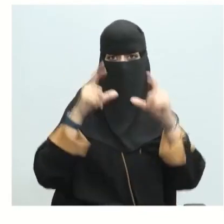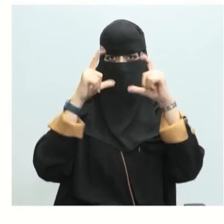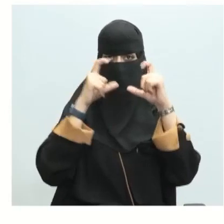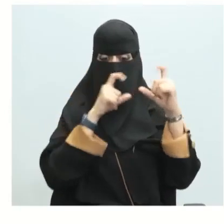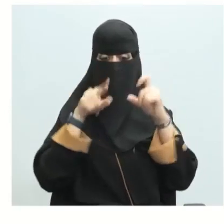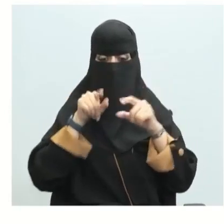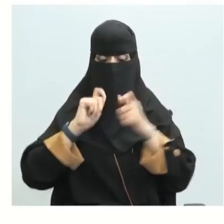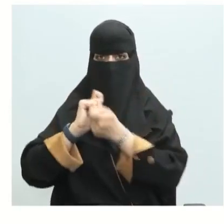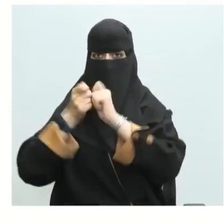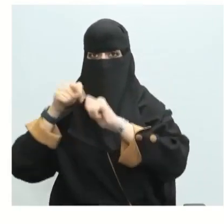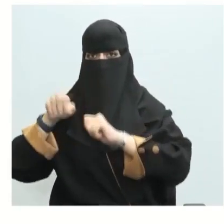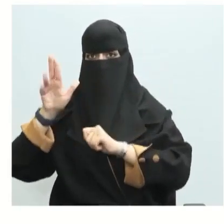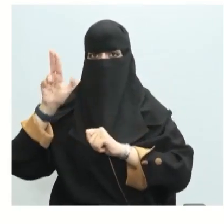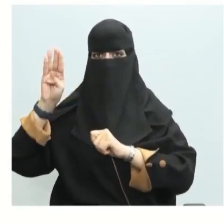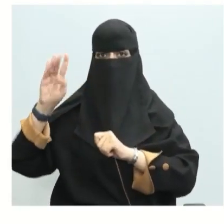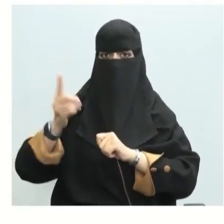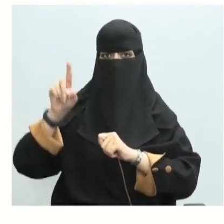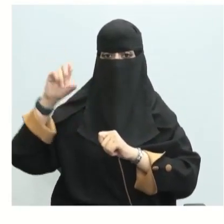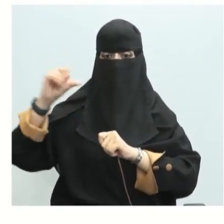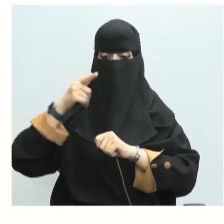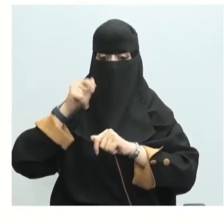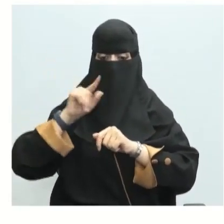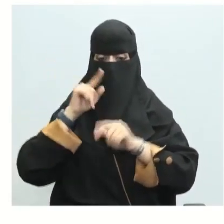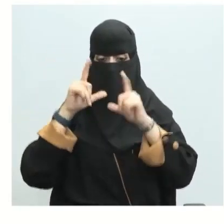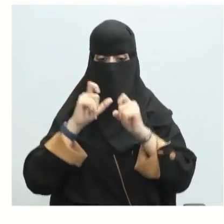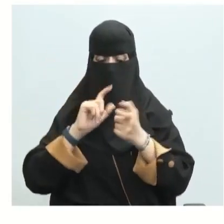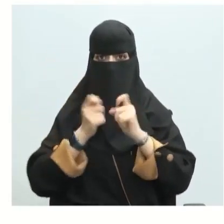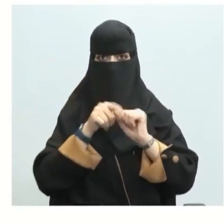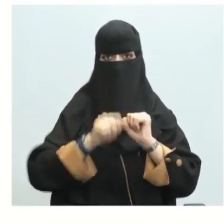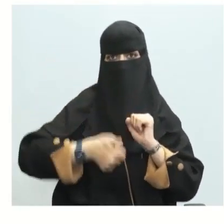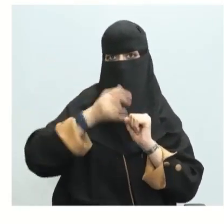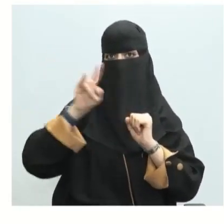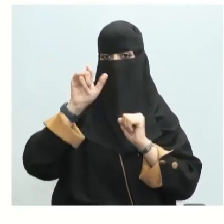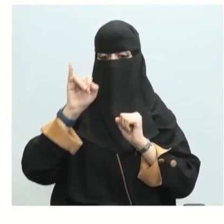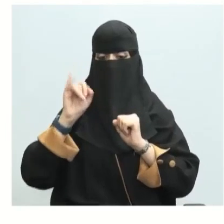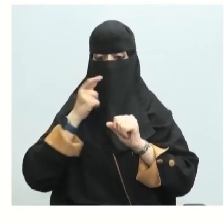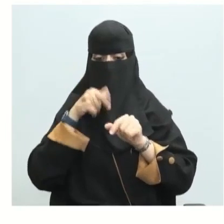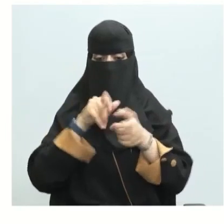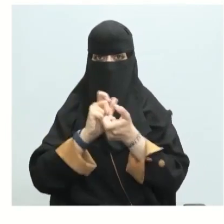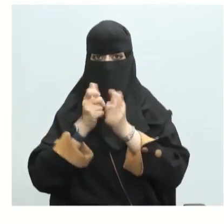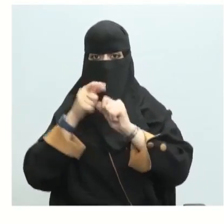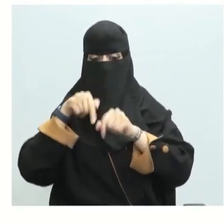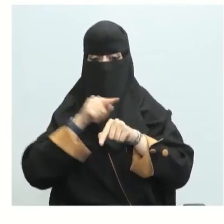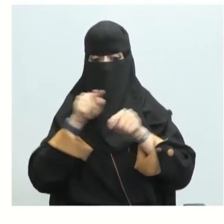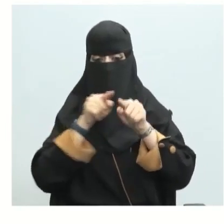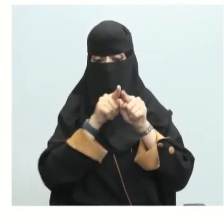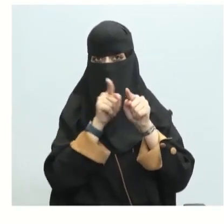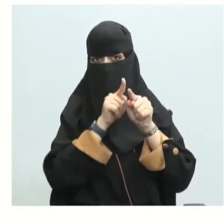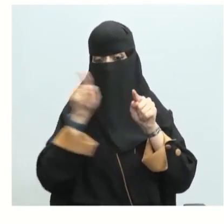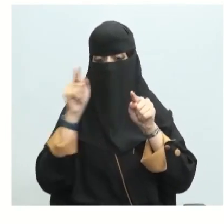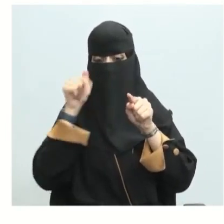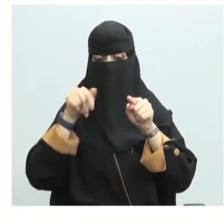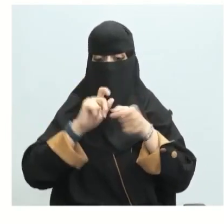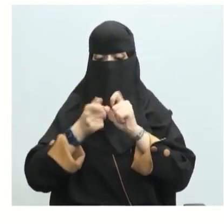تغير الكربون في صورته المتاصله الالماس الى الكربون لاحظ السهم الى الكربون في